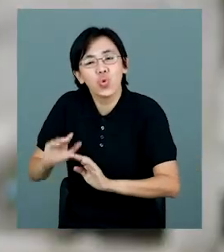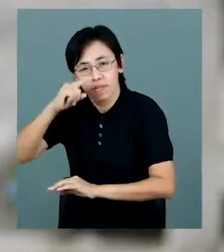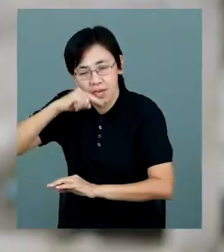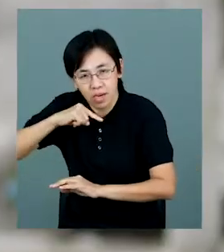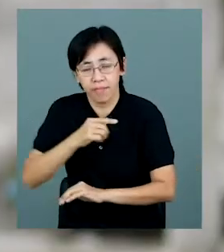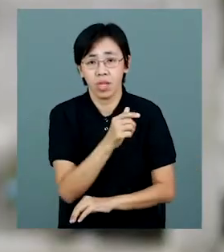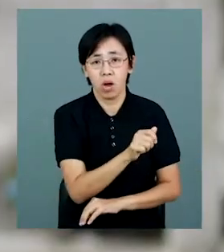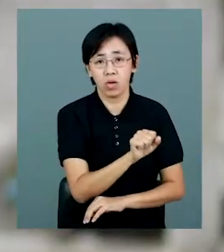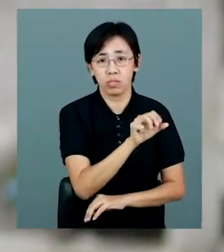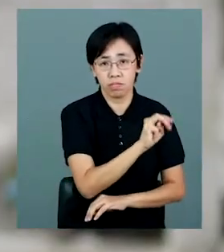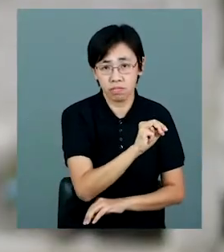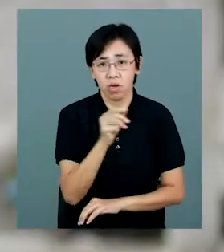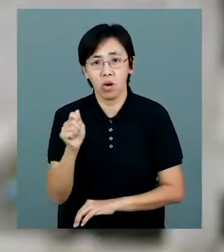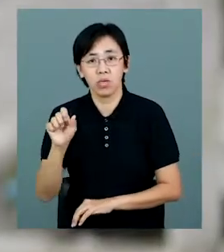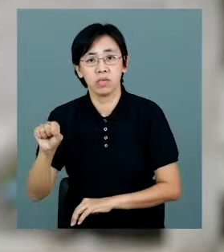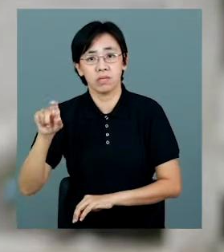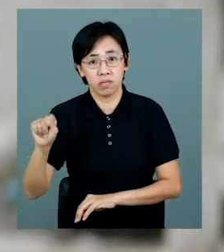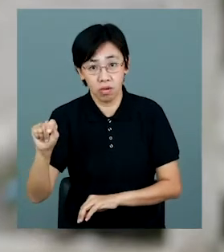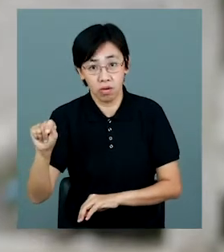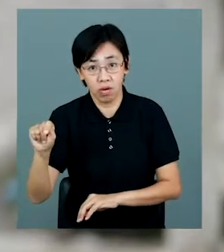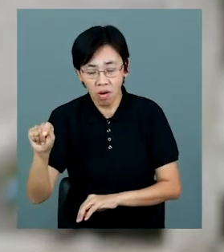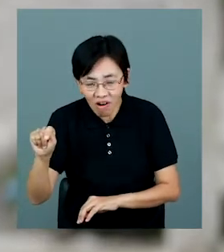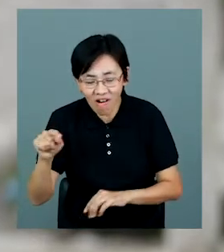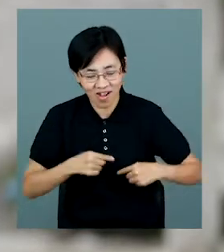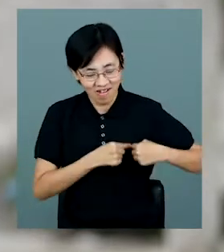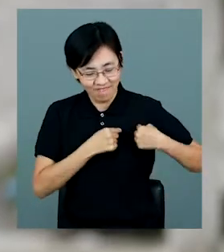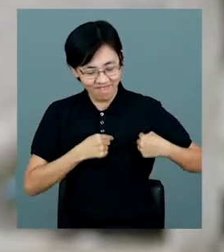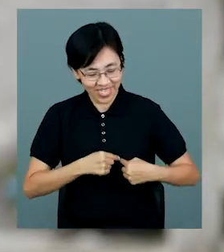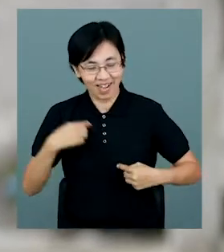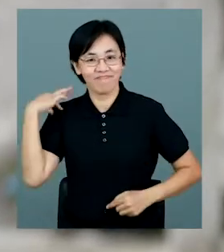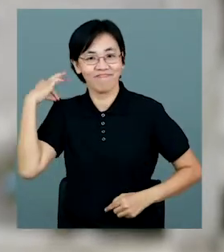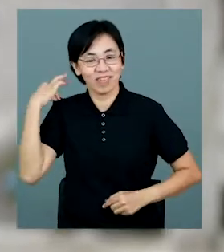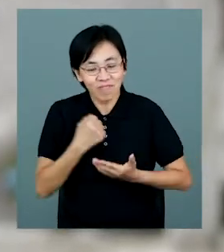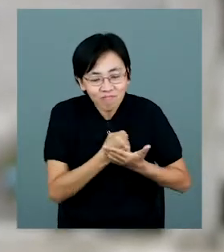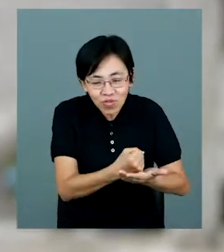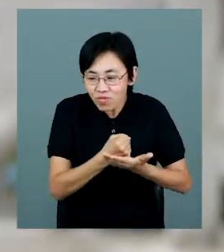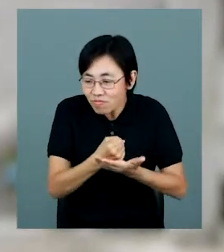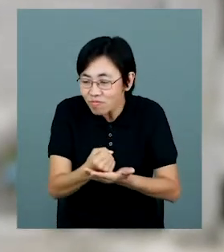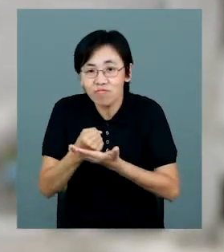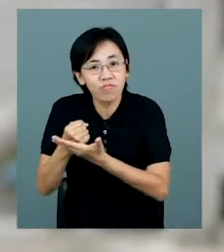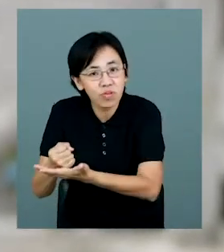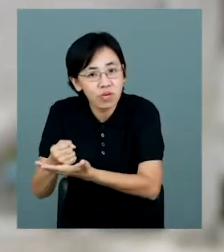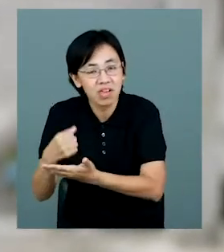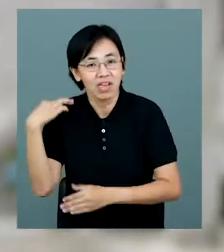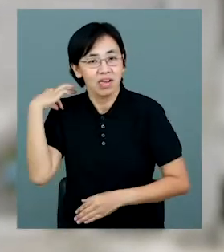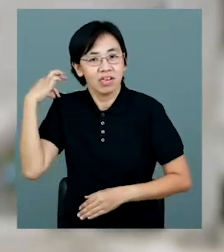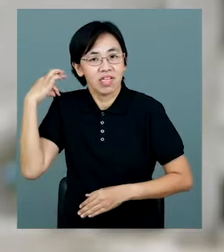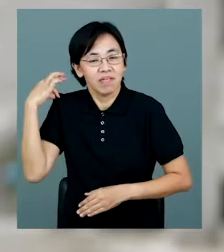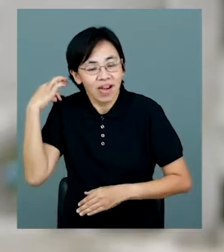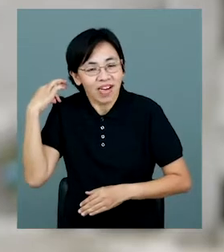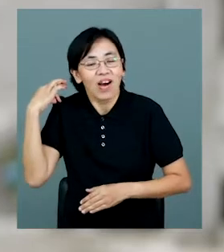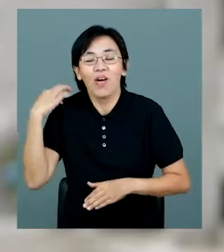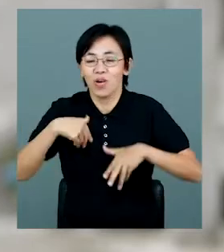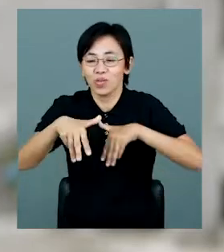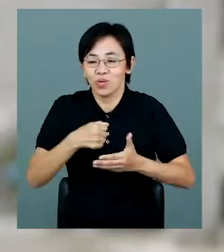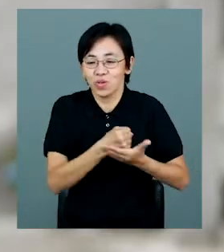ครับอสม.กับอสต.นั้นก็ถือว่าเป็นกลุ่มคนที่มีหัวใจของความเป็นอาสานะครับเป็นอาสาสมัครที่พร้อมจะช่วยเ